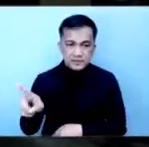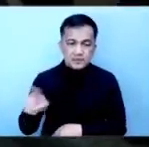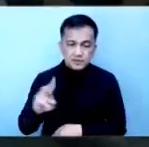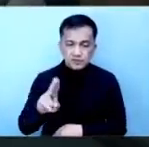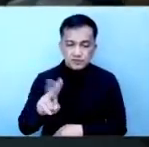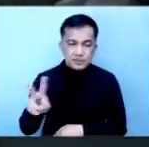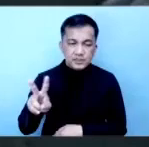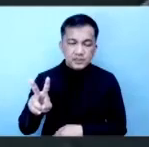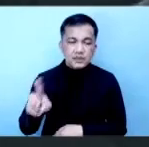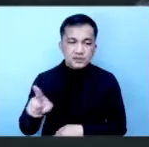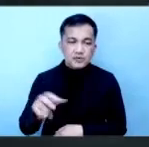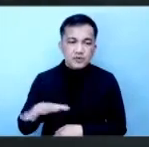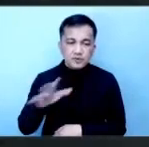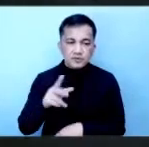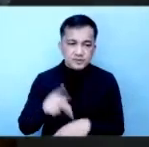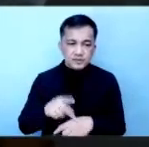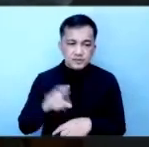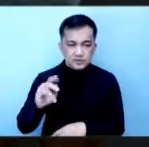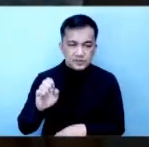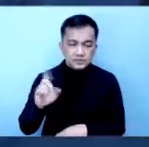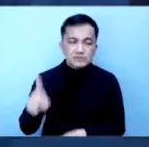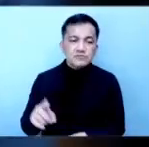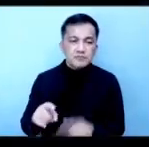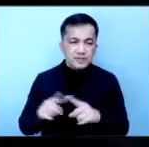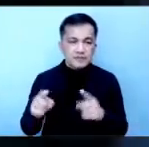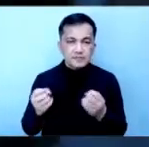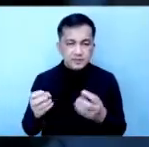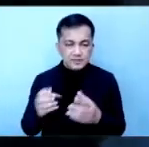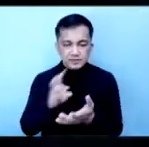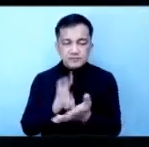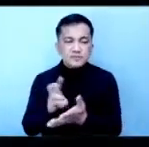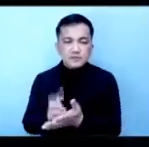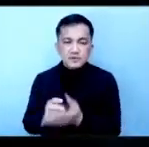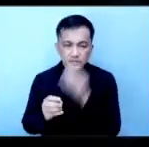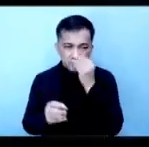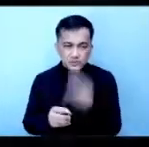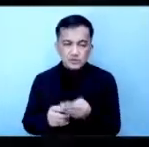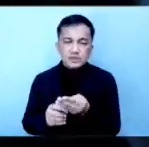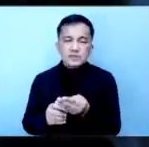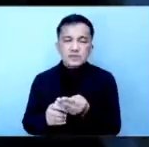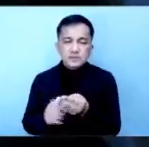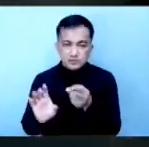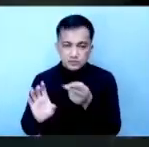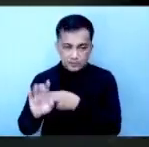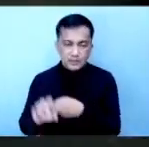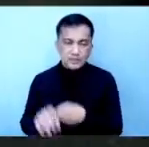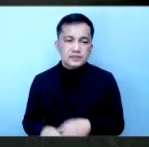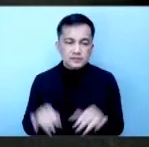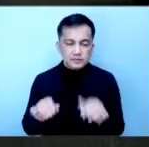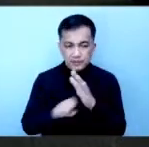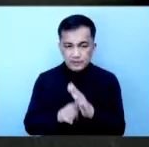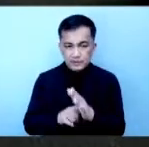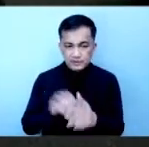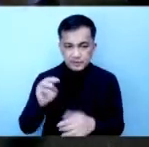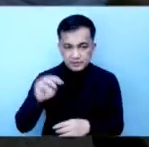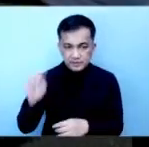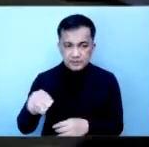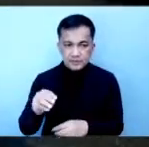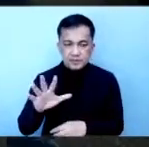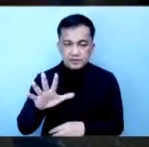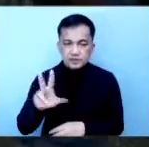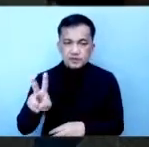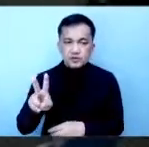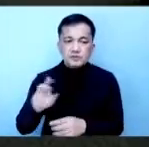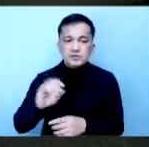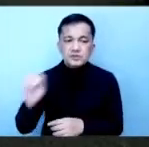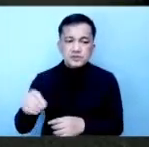Express sa buong bansa ang consolidated. Pero marami pa rin lugar ang kakaunti ang nagpa-consolidate. Halimbawa, sa Metro Manila, 52% ng